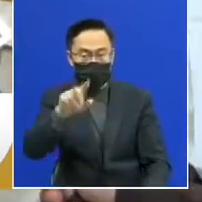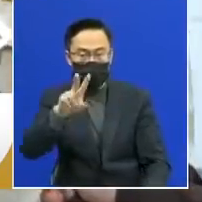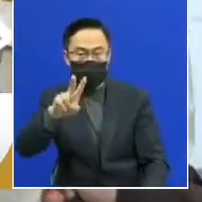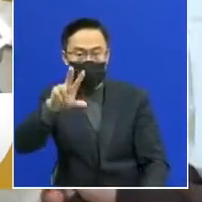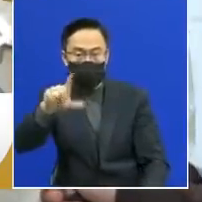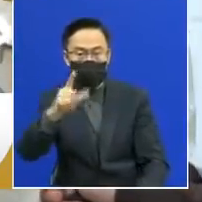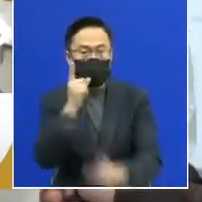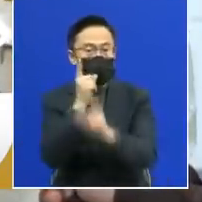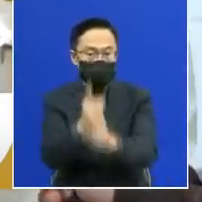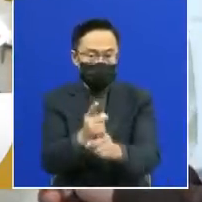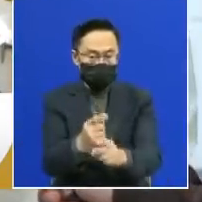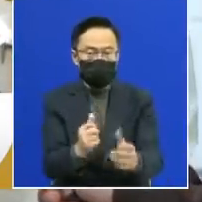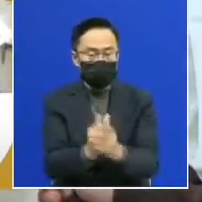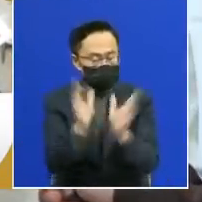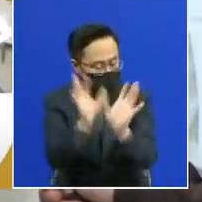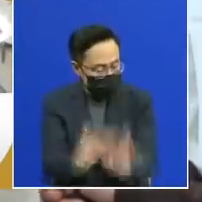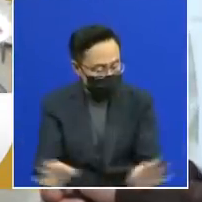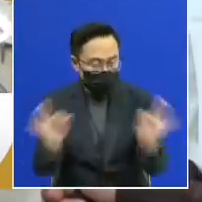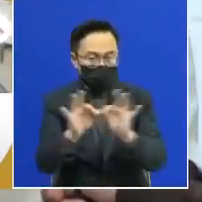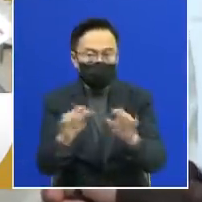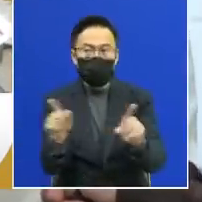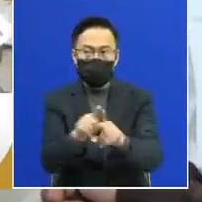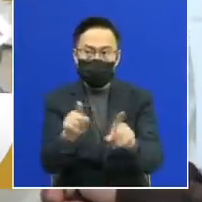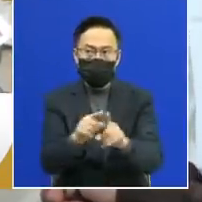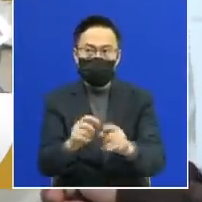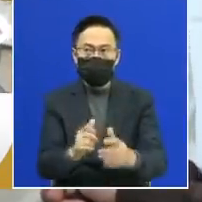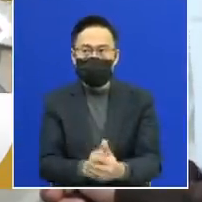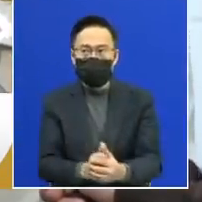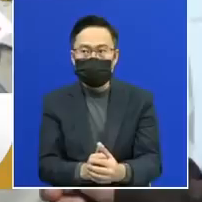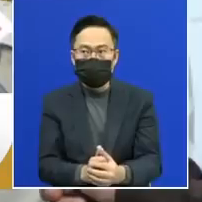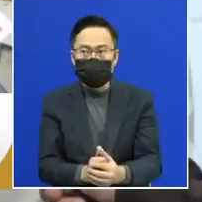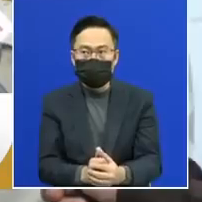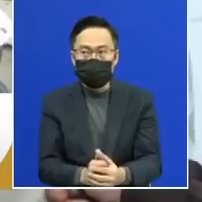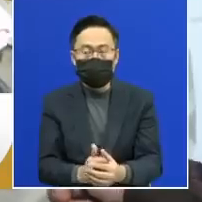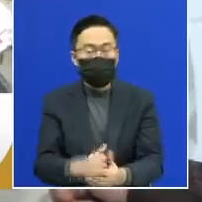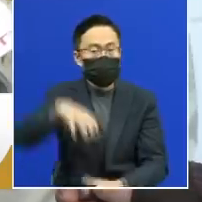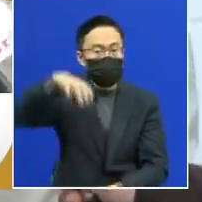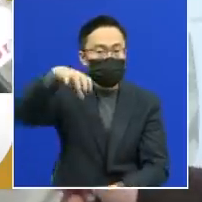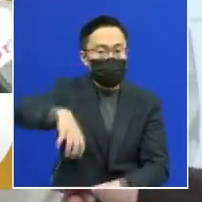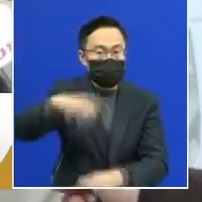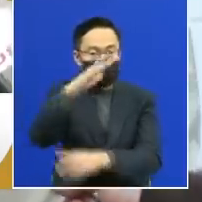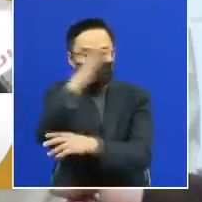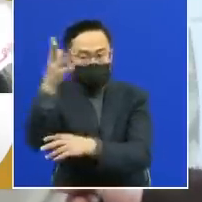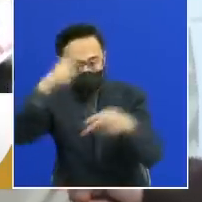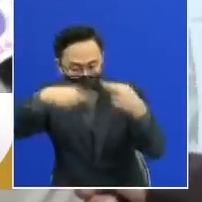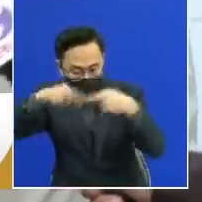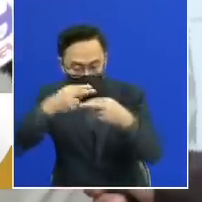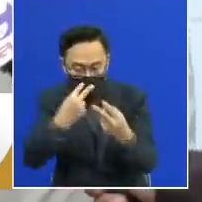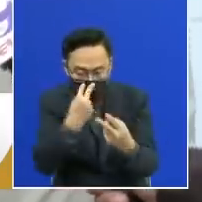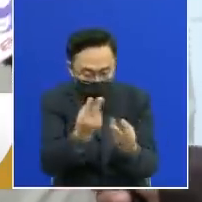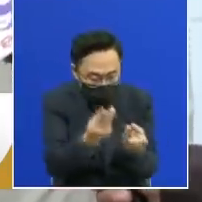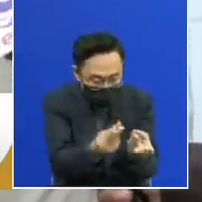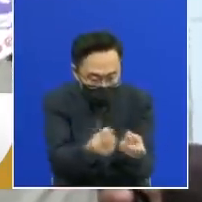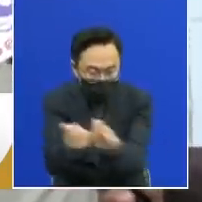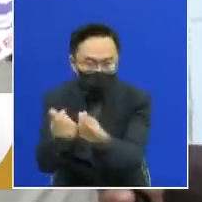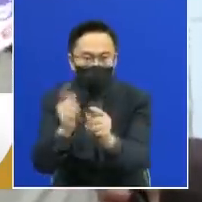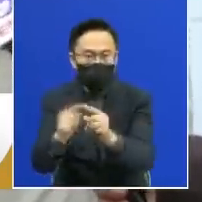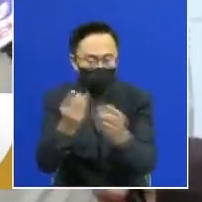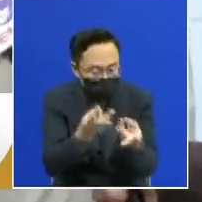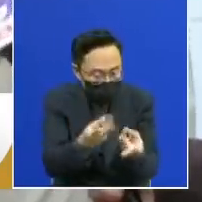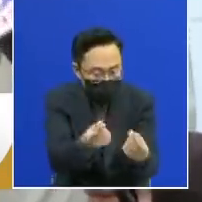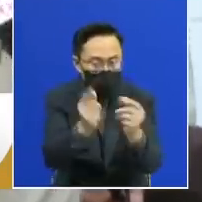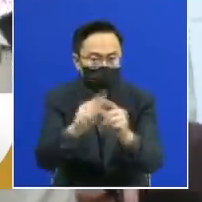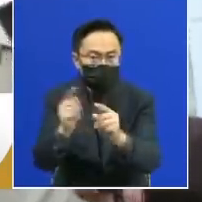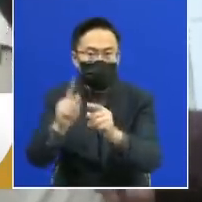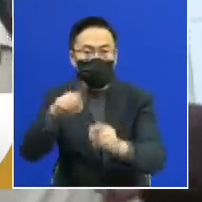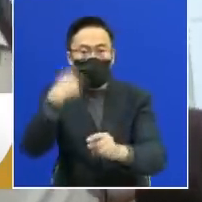งั้นเรื่องนี้เป็นเรื่องสำคัญแต่สิ่งสำคัญก็คือเราอยากให้ทางกรมป่าไม้เนี่ยไปตรวจสอบโดยละเอียดทั้งหมดนะครับแล้วถ้าผู้